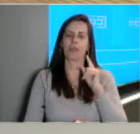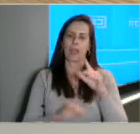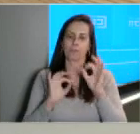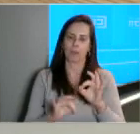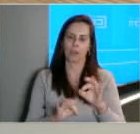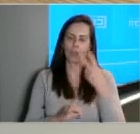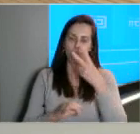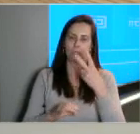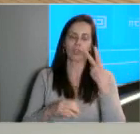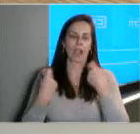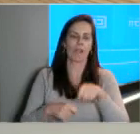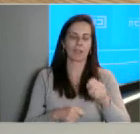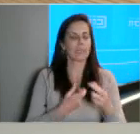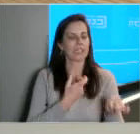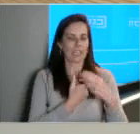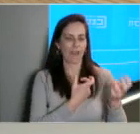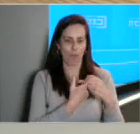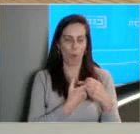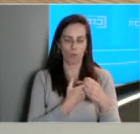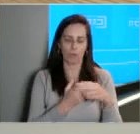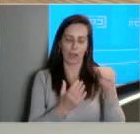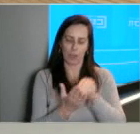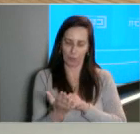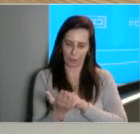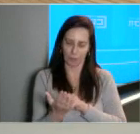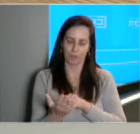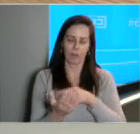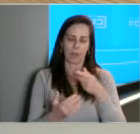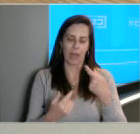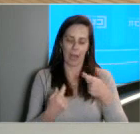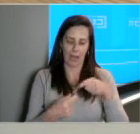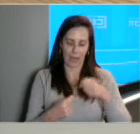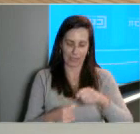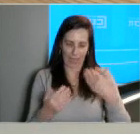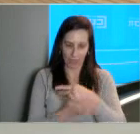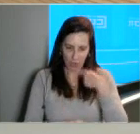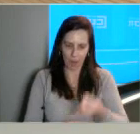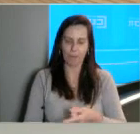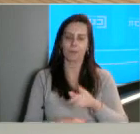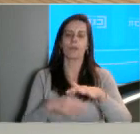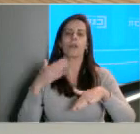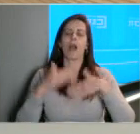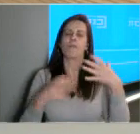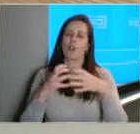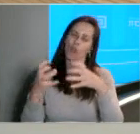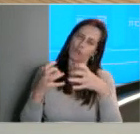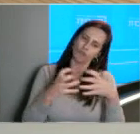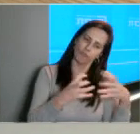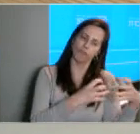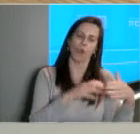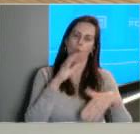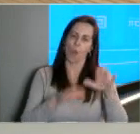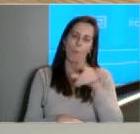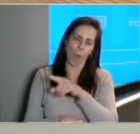בעצם עוד שני חברי כנסת הצטרפו לרשימה המשותפת בכנסת ה-23. מפה כבר למפלגות היותר קטנות, שבעצם